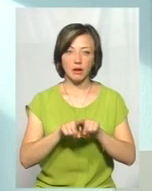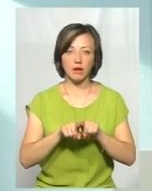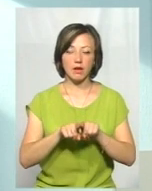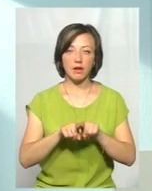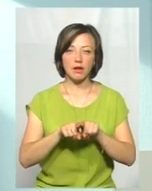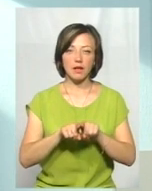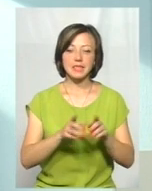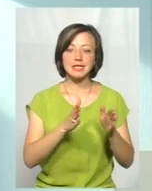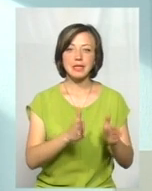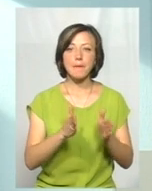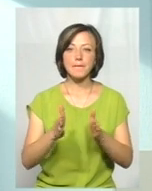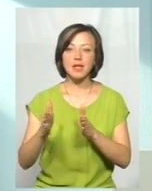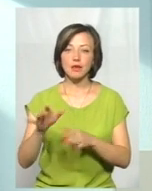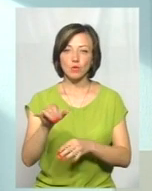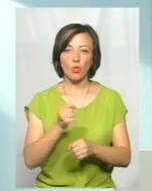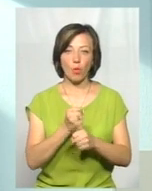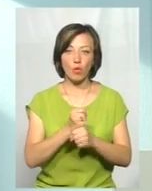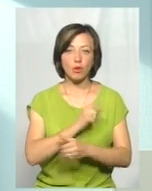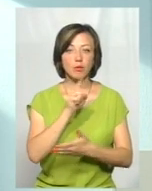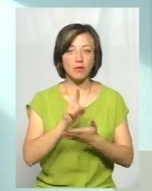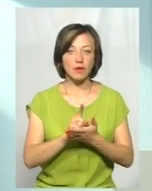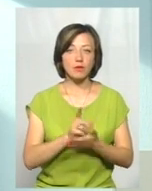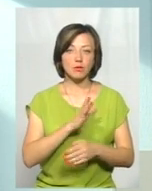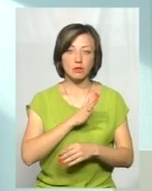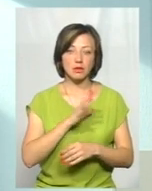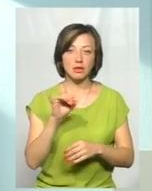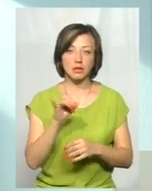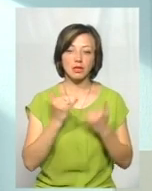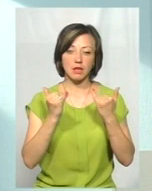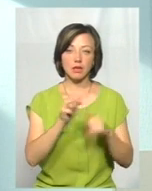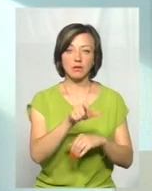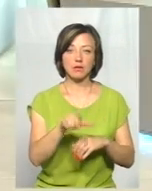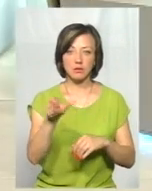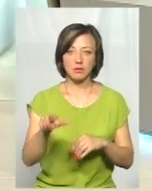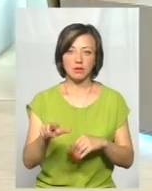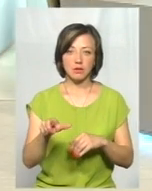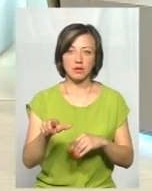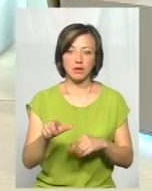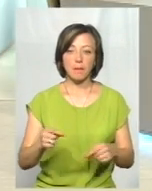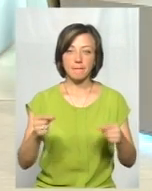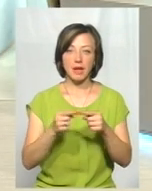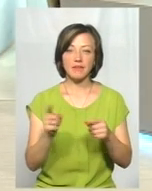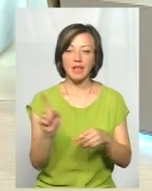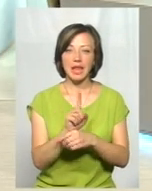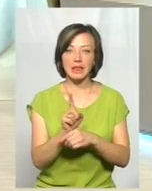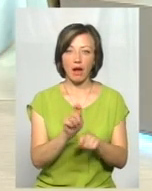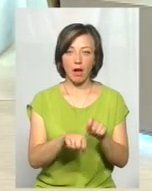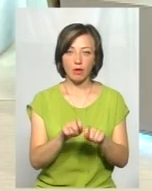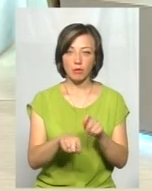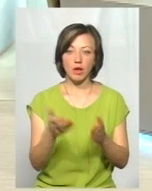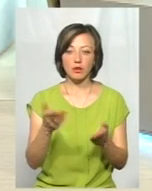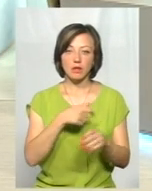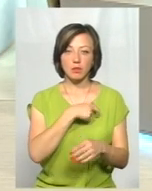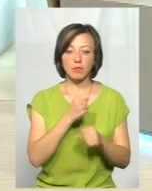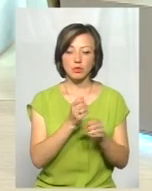певна стабільність у роботі повинна якраз бути і для виборців певним індикатором. Якщо депутат